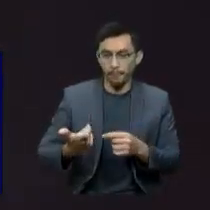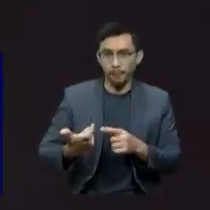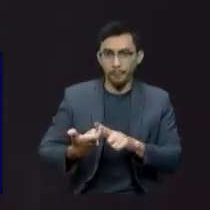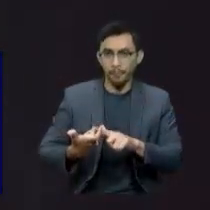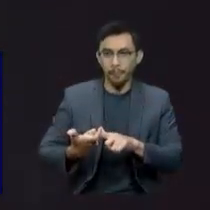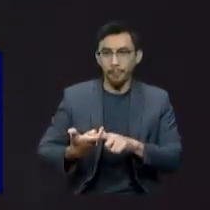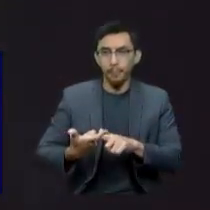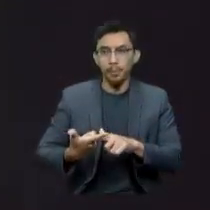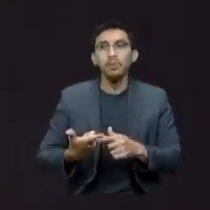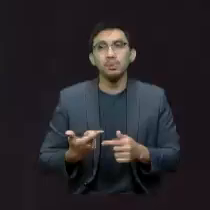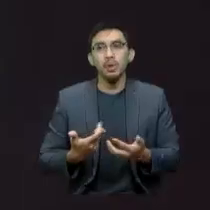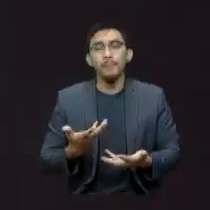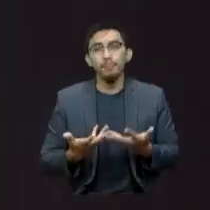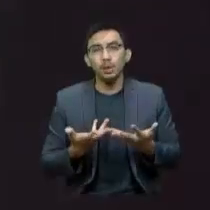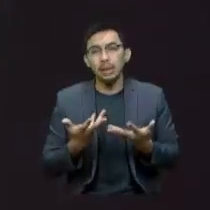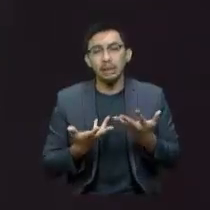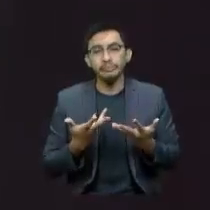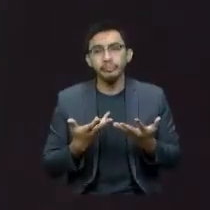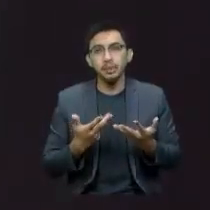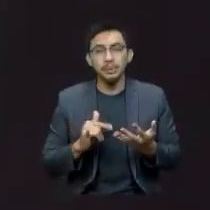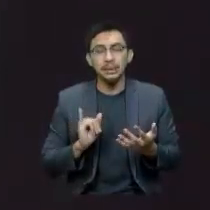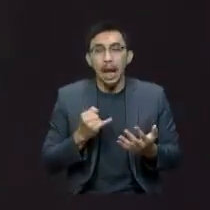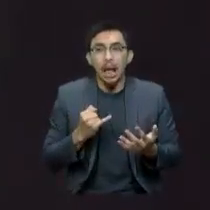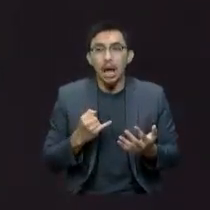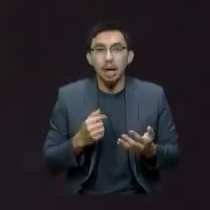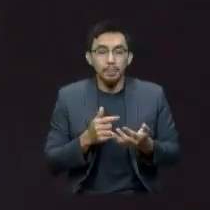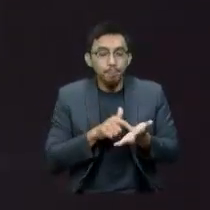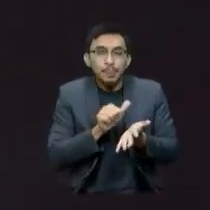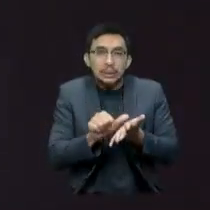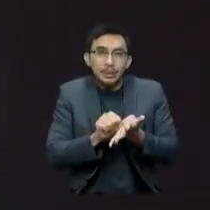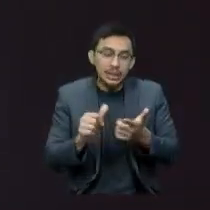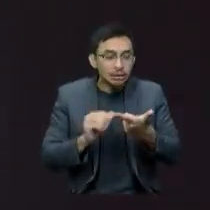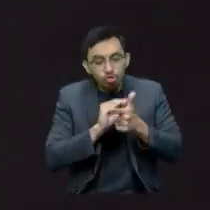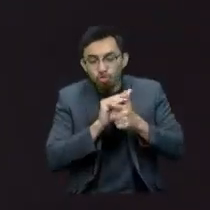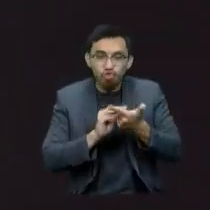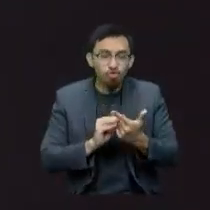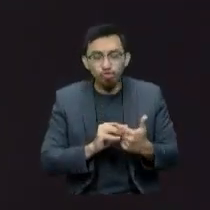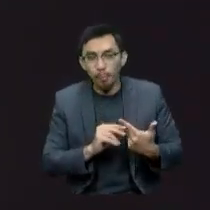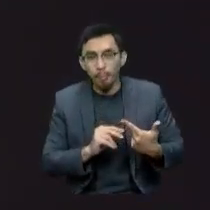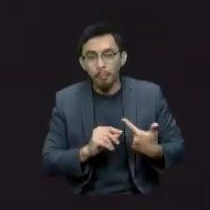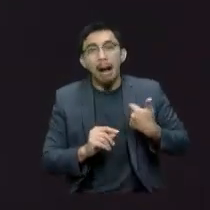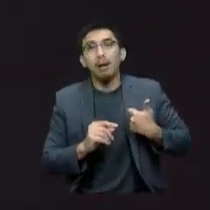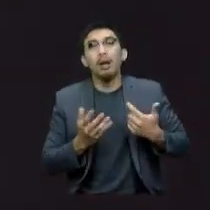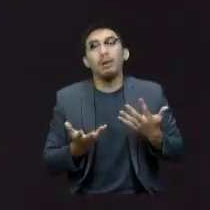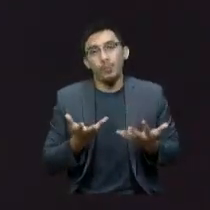Korban diduga tertembak karena lalai saat membersihkan senjata api. Tim Liputan iNews melaporkan.